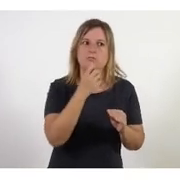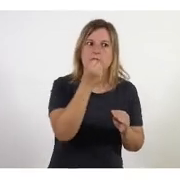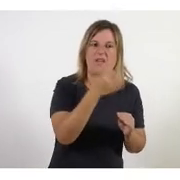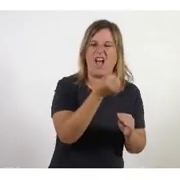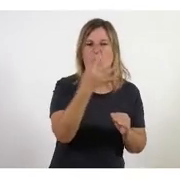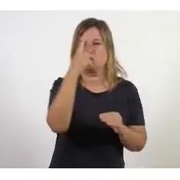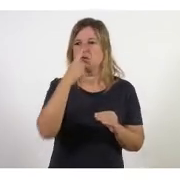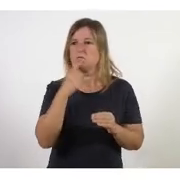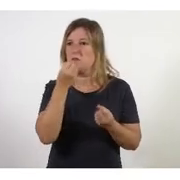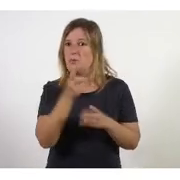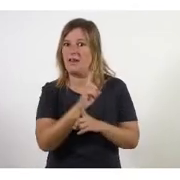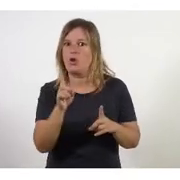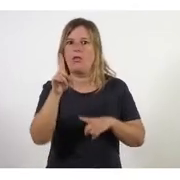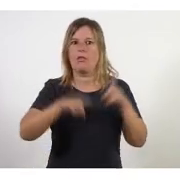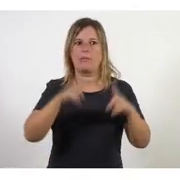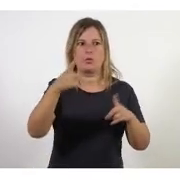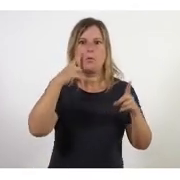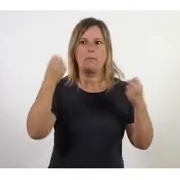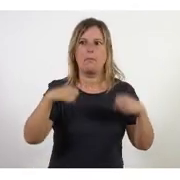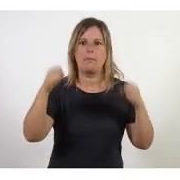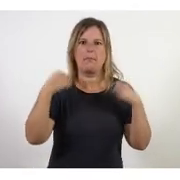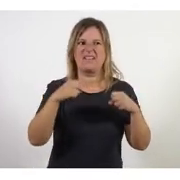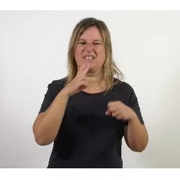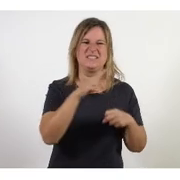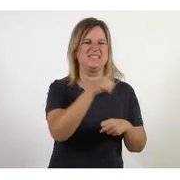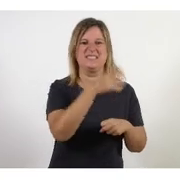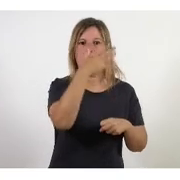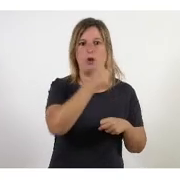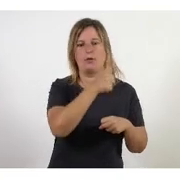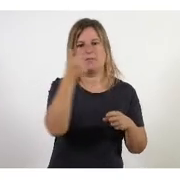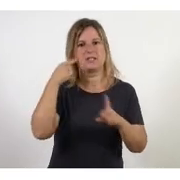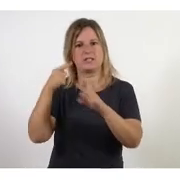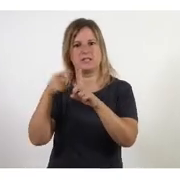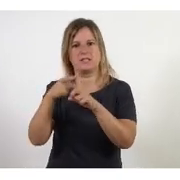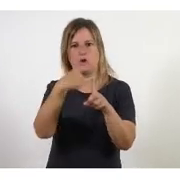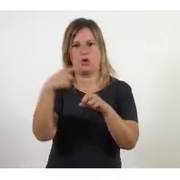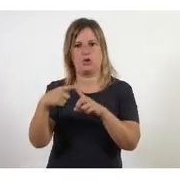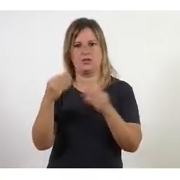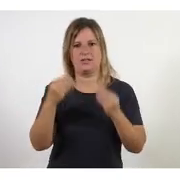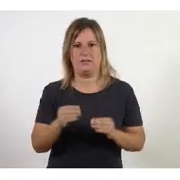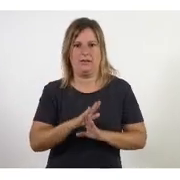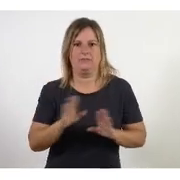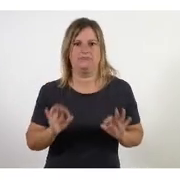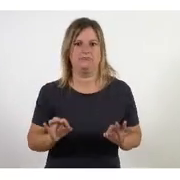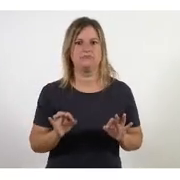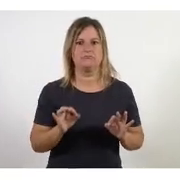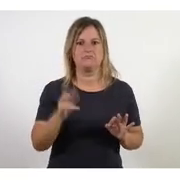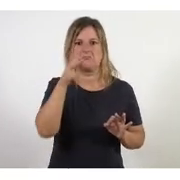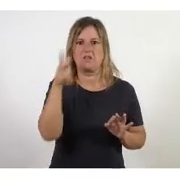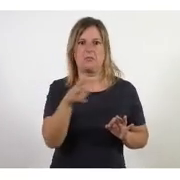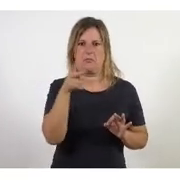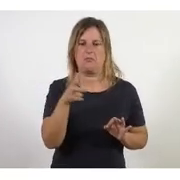que no les fa tan bé, quan a mesura que vagis practicant, deixaràs de fer allò que no pot fer i et centraràs en el que fa bé la teva màquina i faràs vídeos